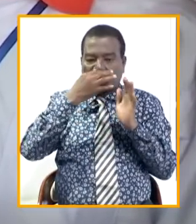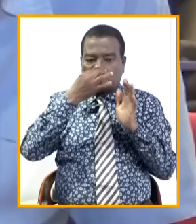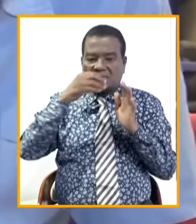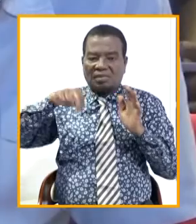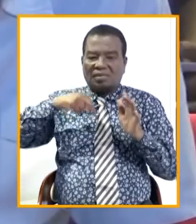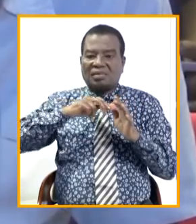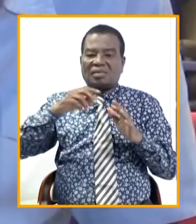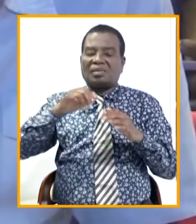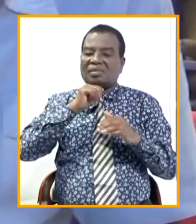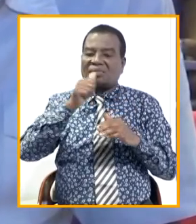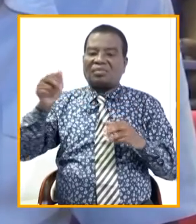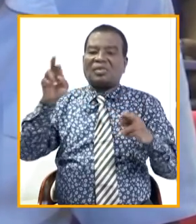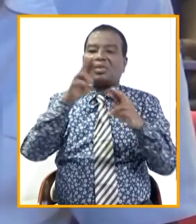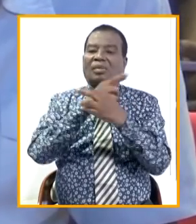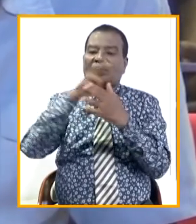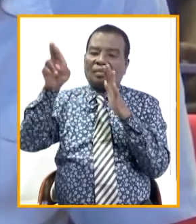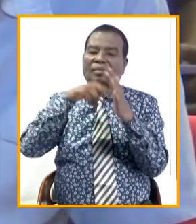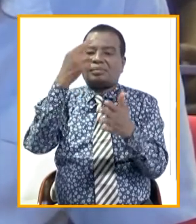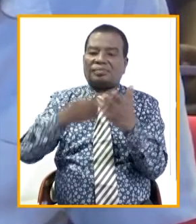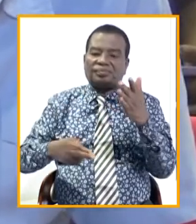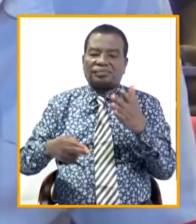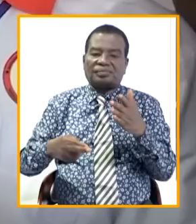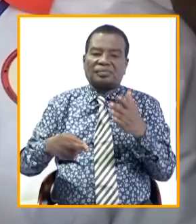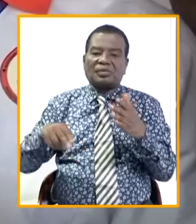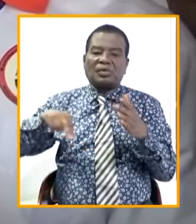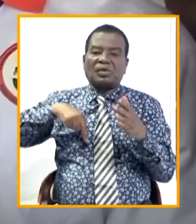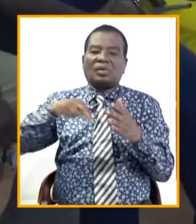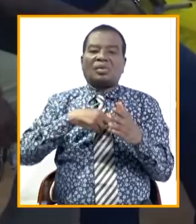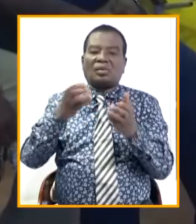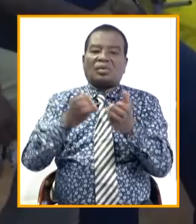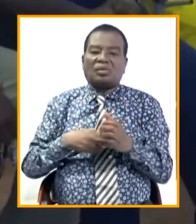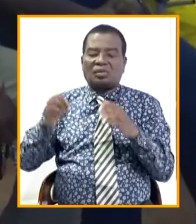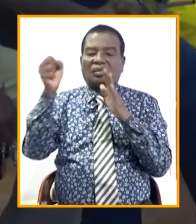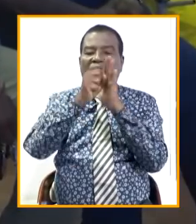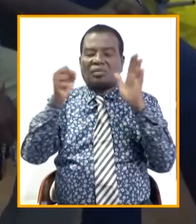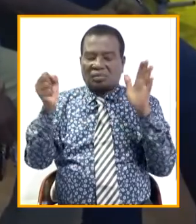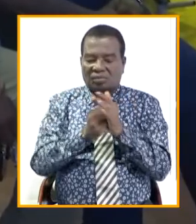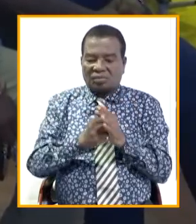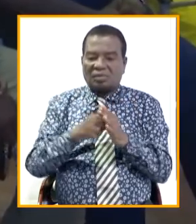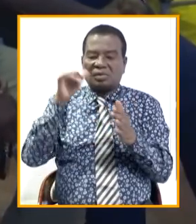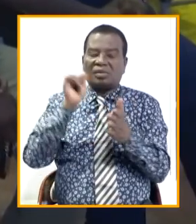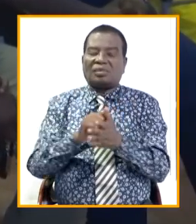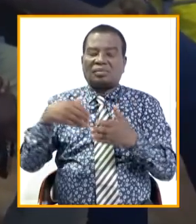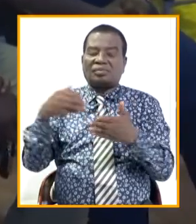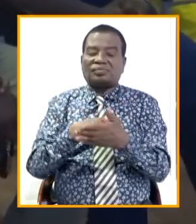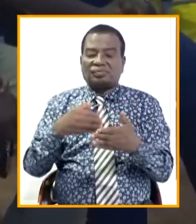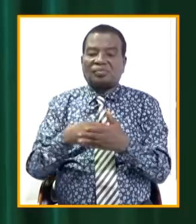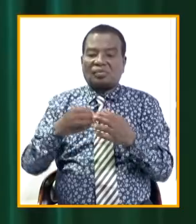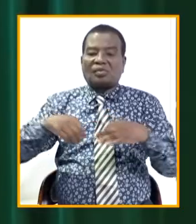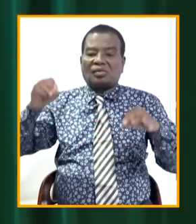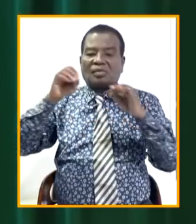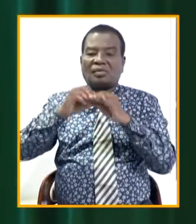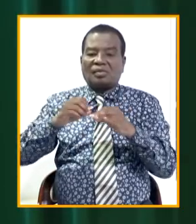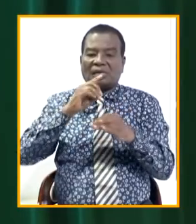et nous n'avons pas de retraite. Nous voulons un statut constamment. Cette nouvelle organisation est bâtie autour d'un changement